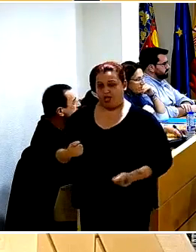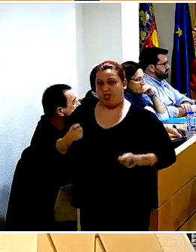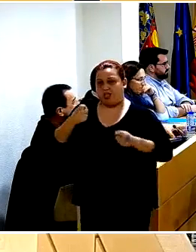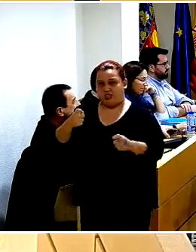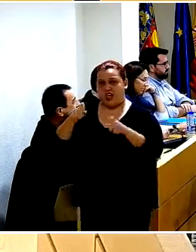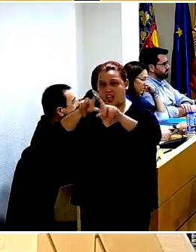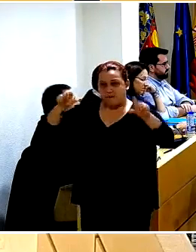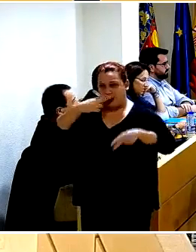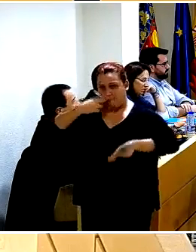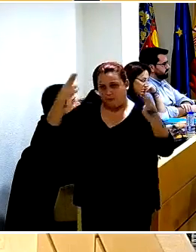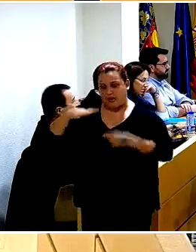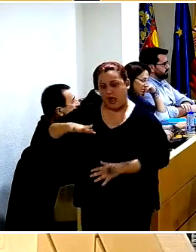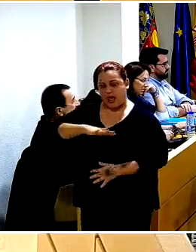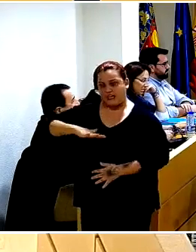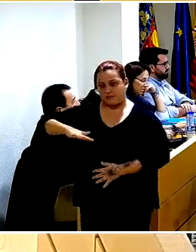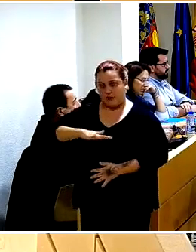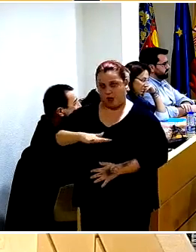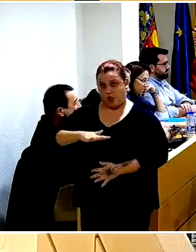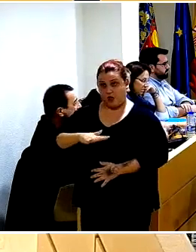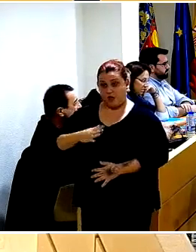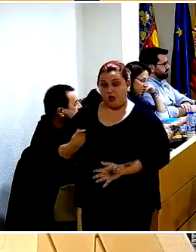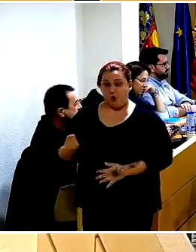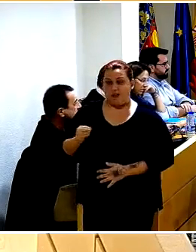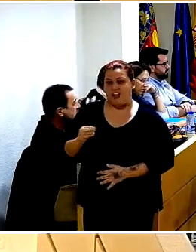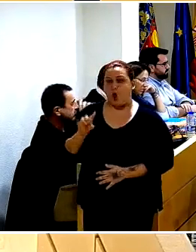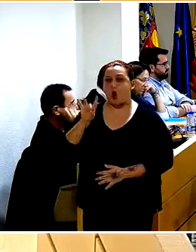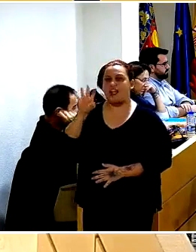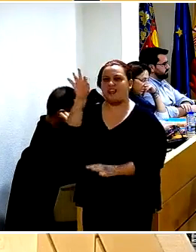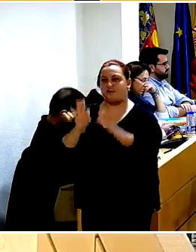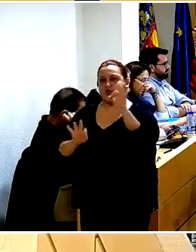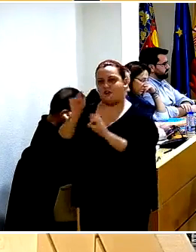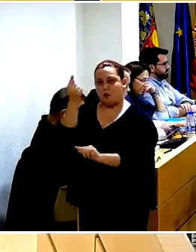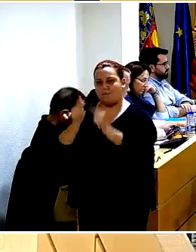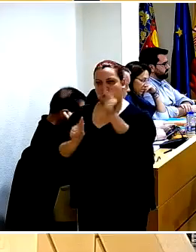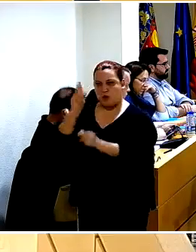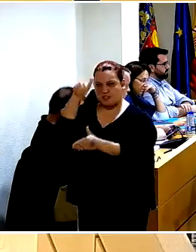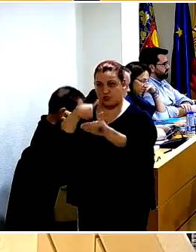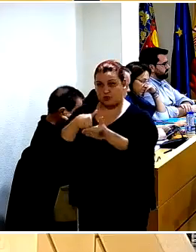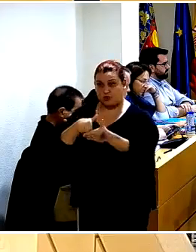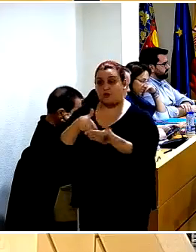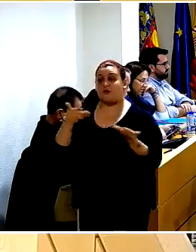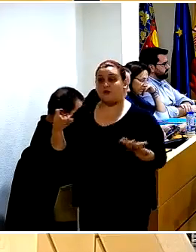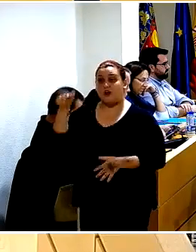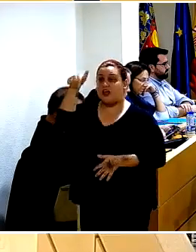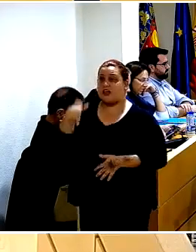pública Espai. Hem augmentat un 15% el seu pressupost. Això se materialitzarà en un